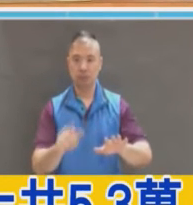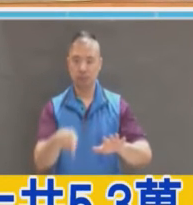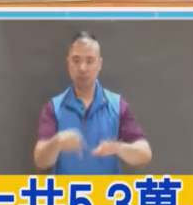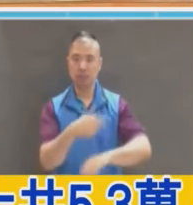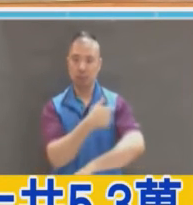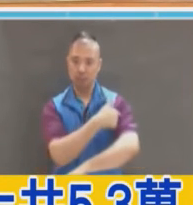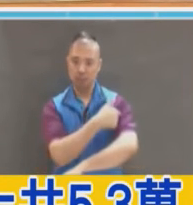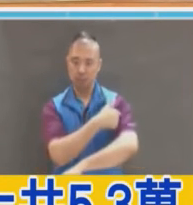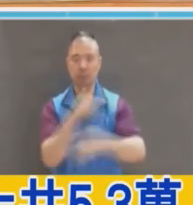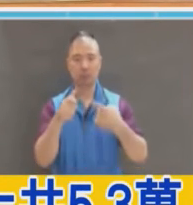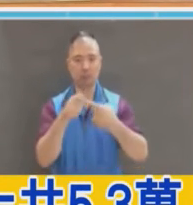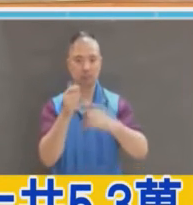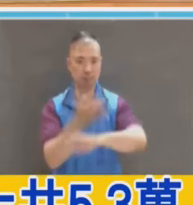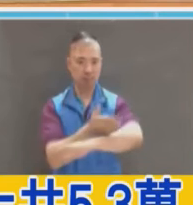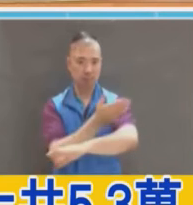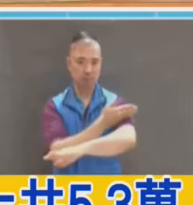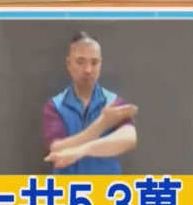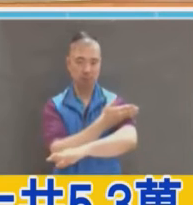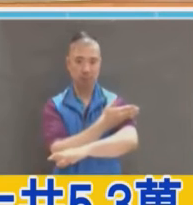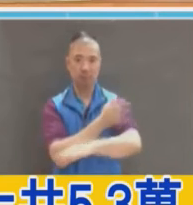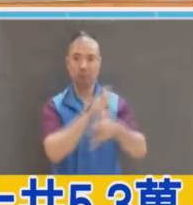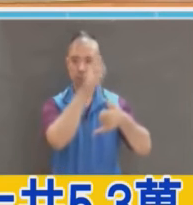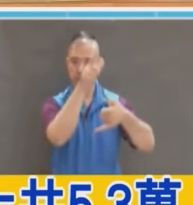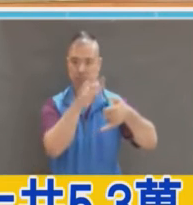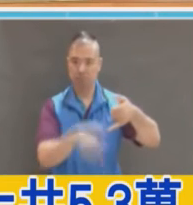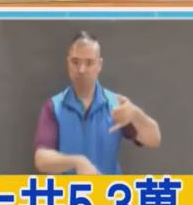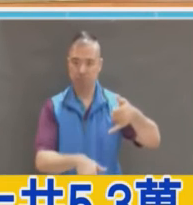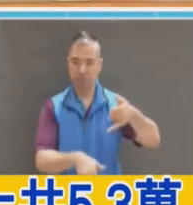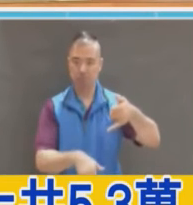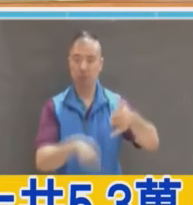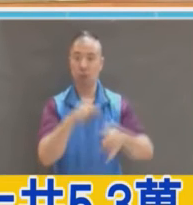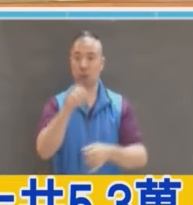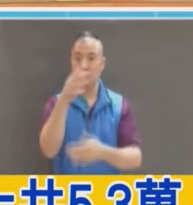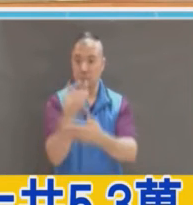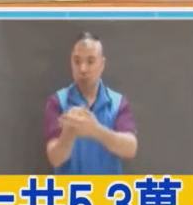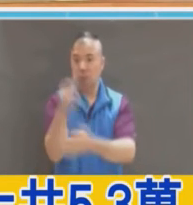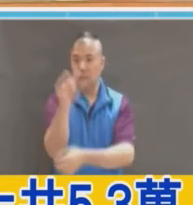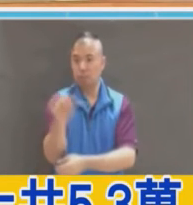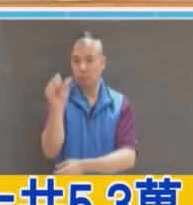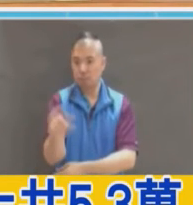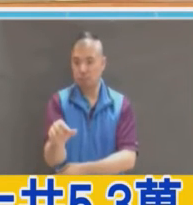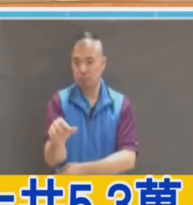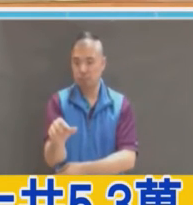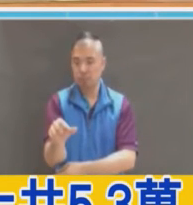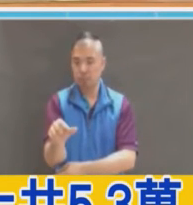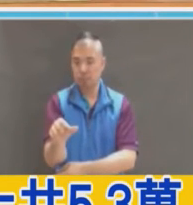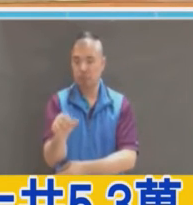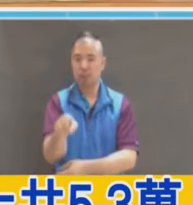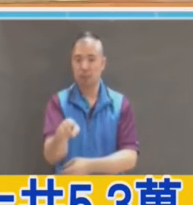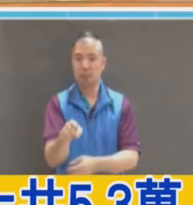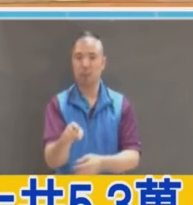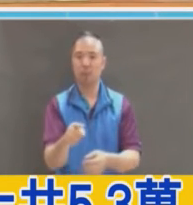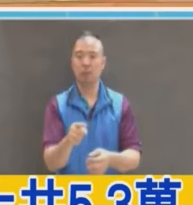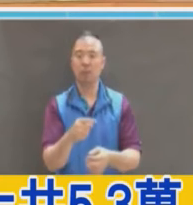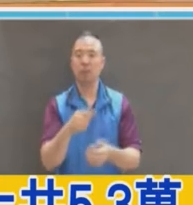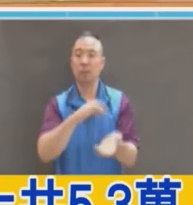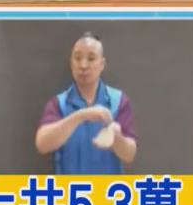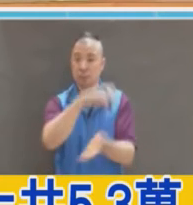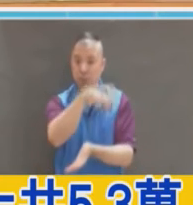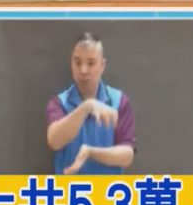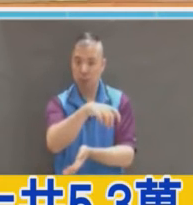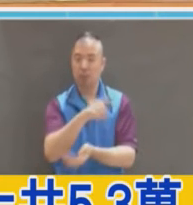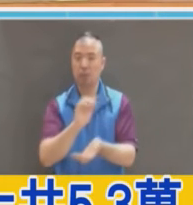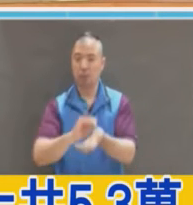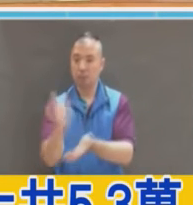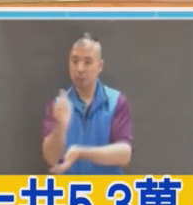部分出动，开始施打洗肾患者跟长照机构。所以从6月15号，我